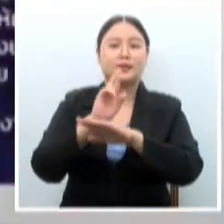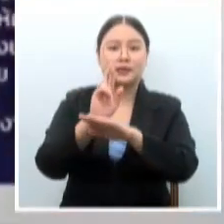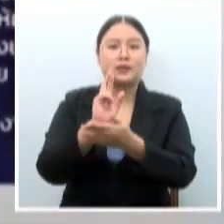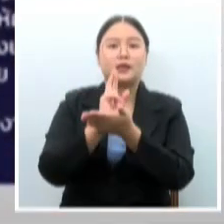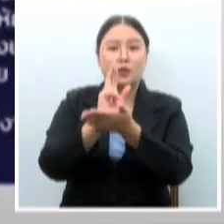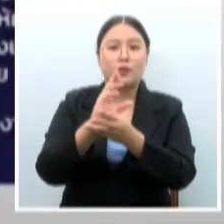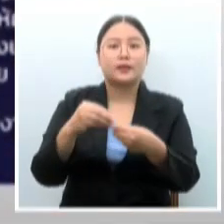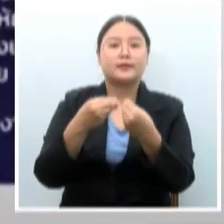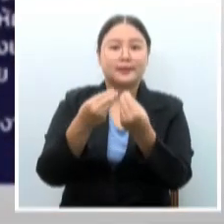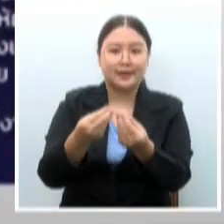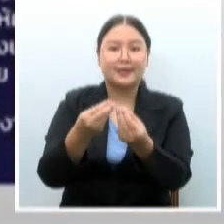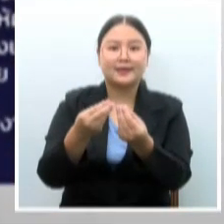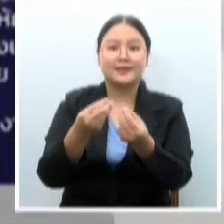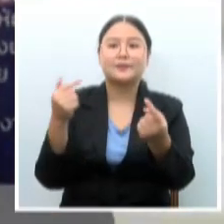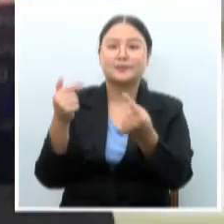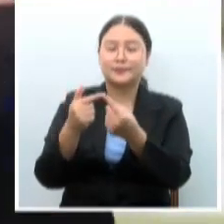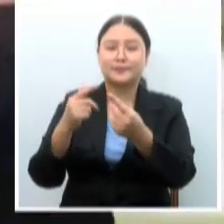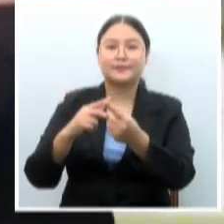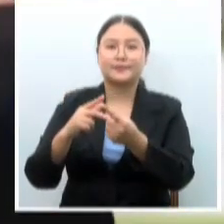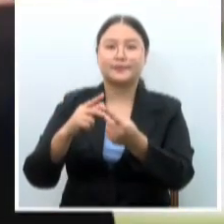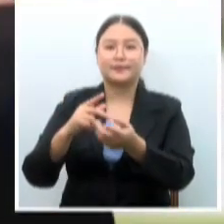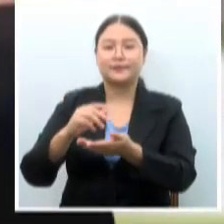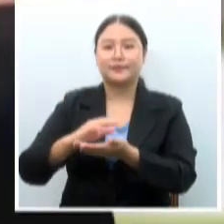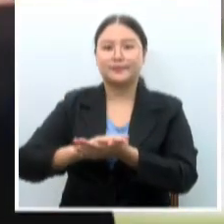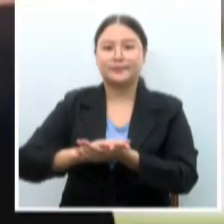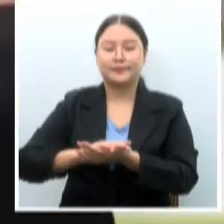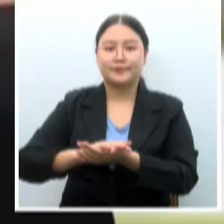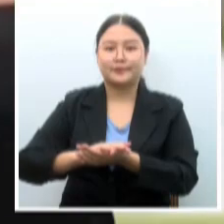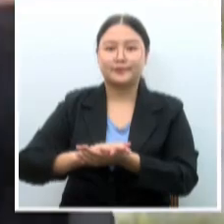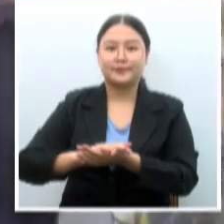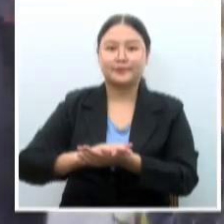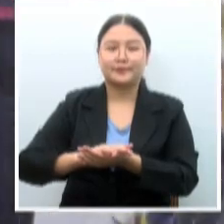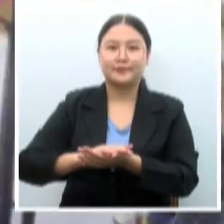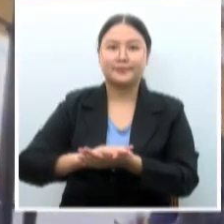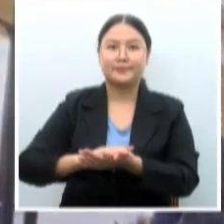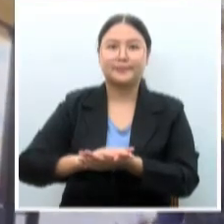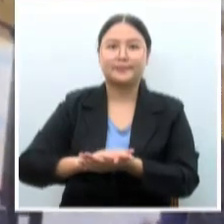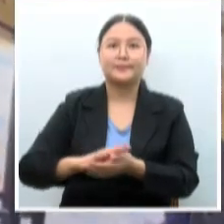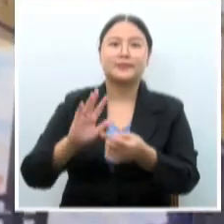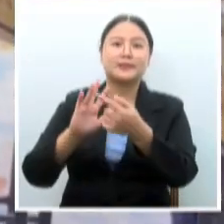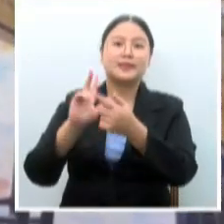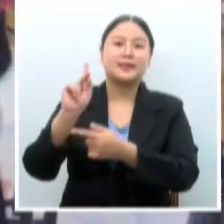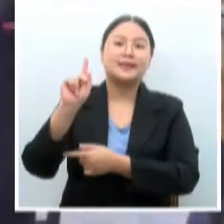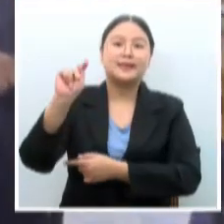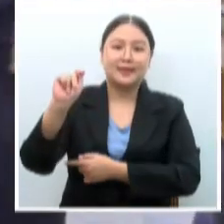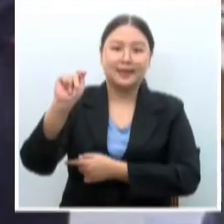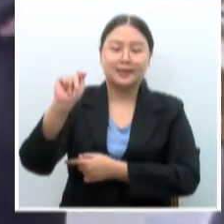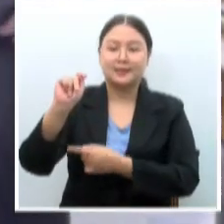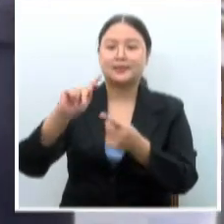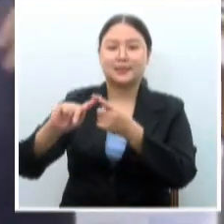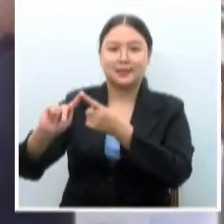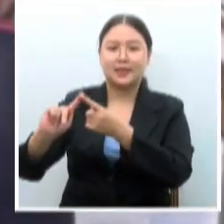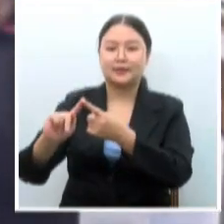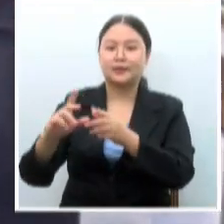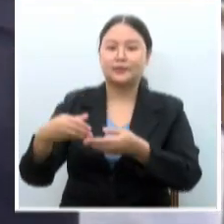ดเน้นของกระทรวงศึกษาธิการและสำนักงานคณะกรรมการการศึกษาขั้นพื้นฐานโดยสำนักงานเขตพื้นที่การศึกษานำสู่การ